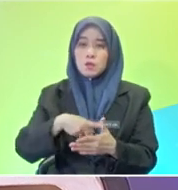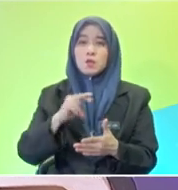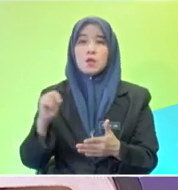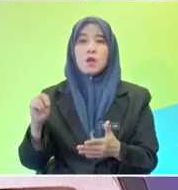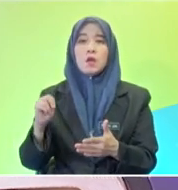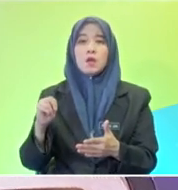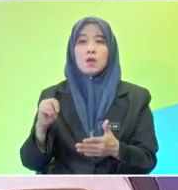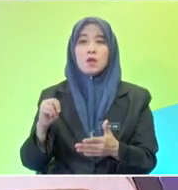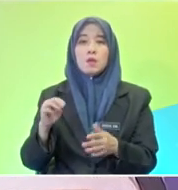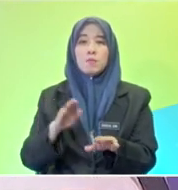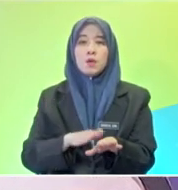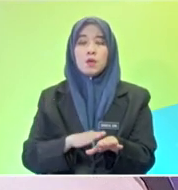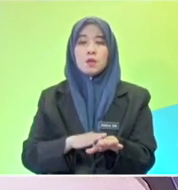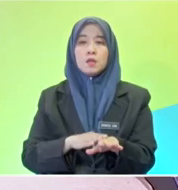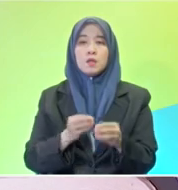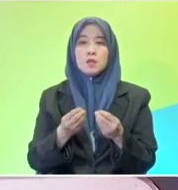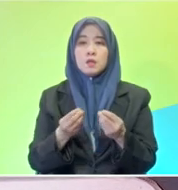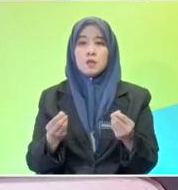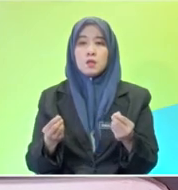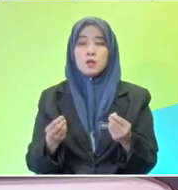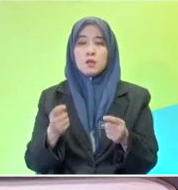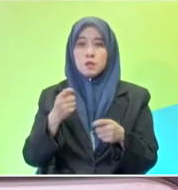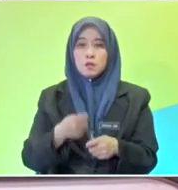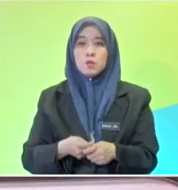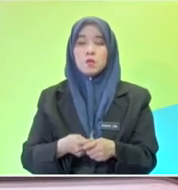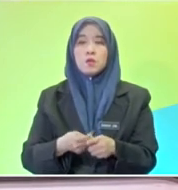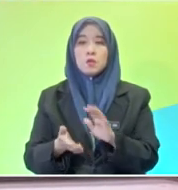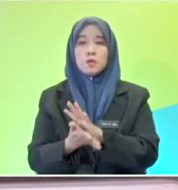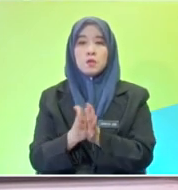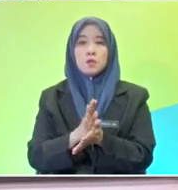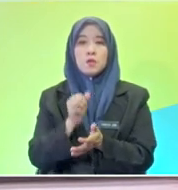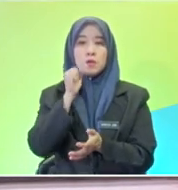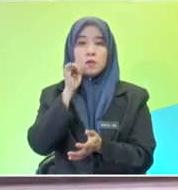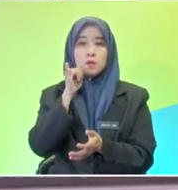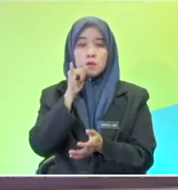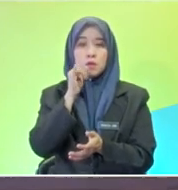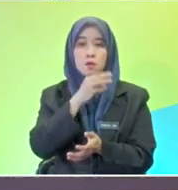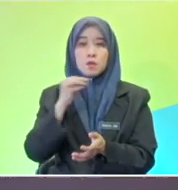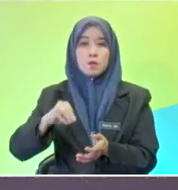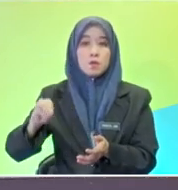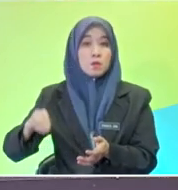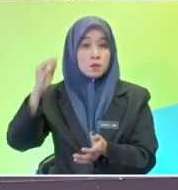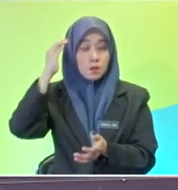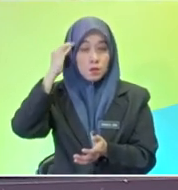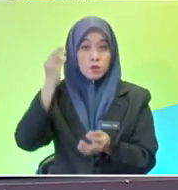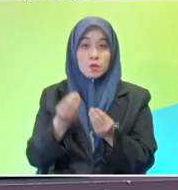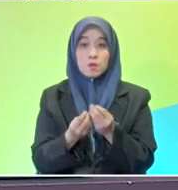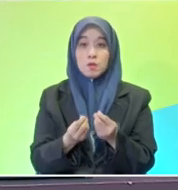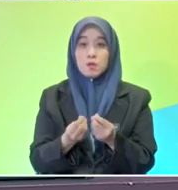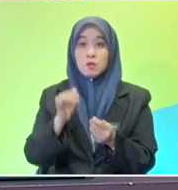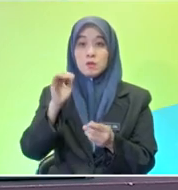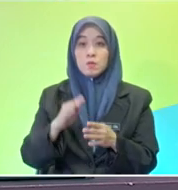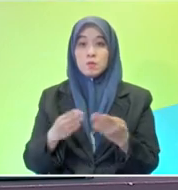pada jenis-jenis tanah tertentu. Jadi Fika dan murid-murid tahu tak, jenis tanah yang berbeza